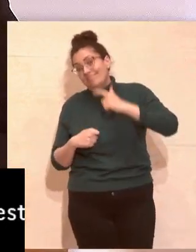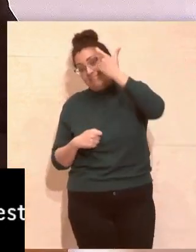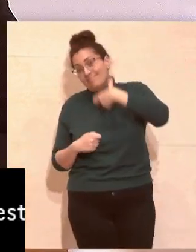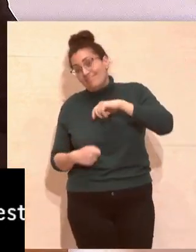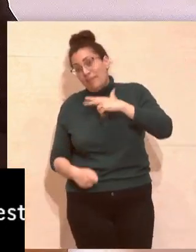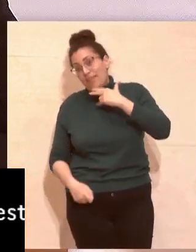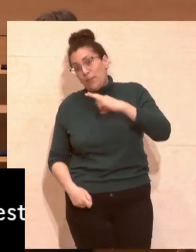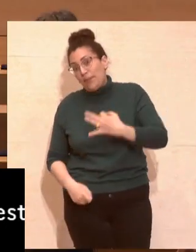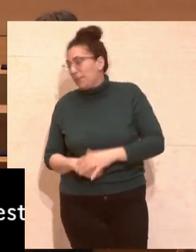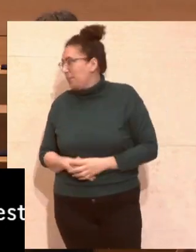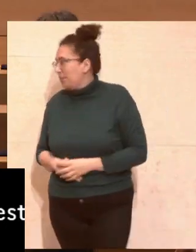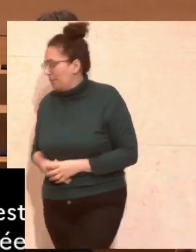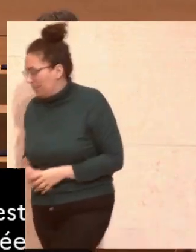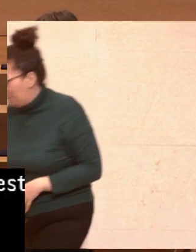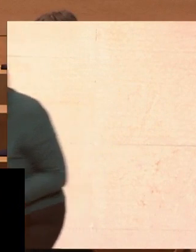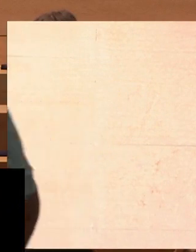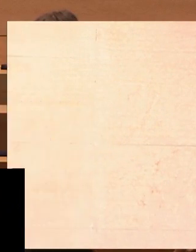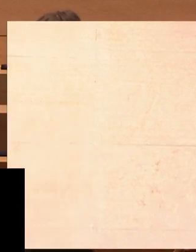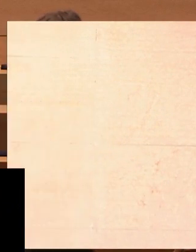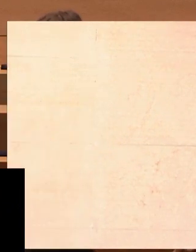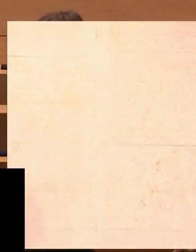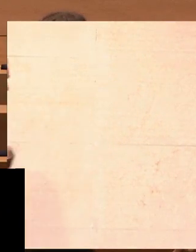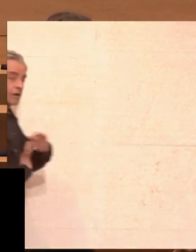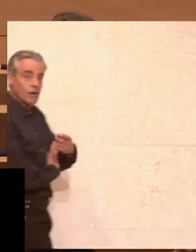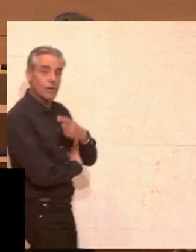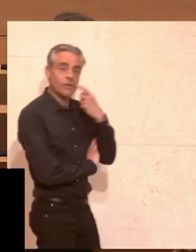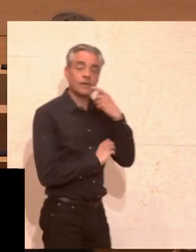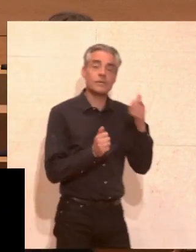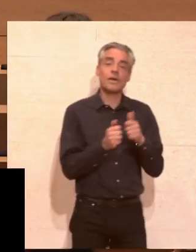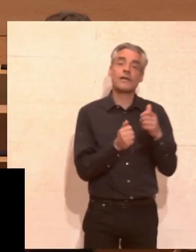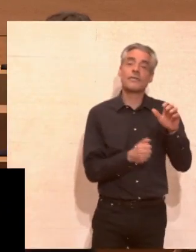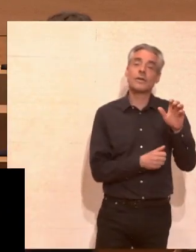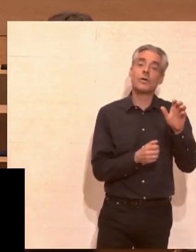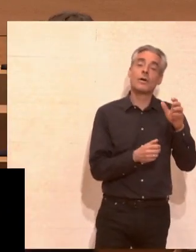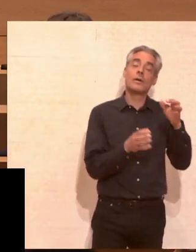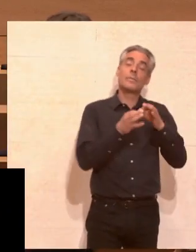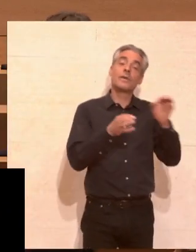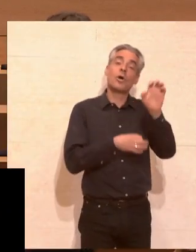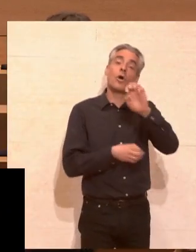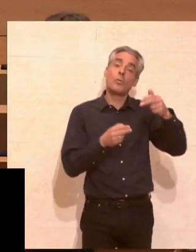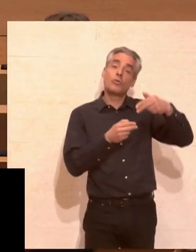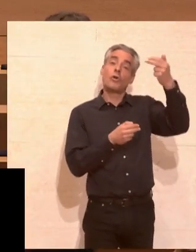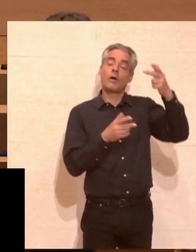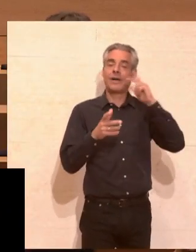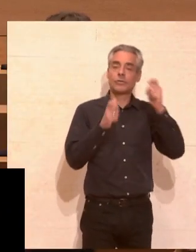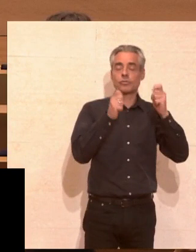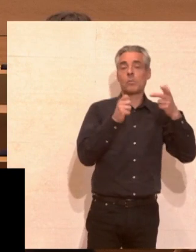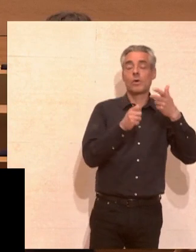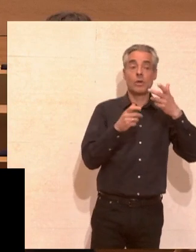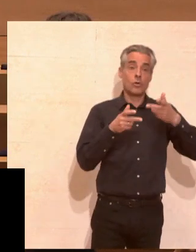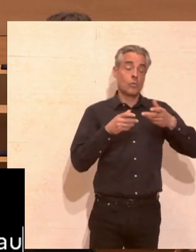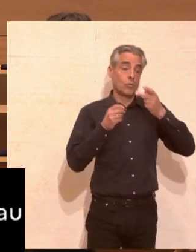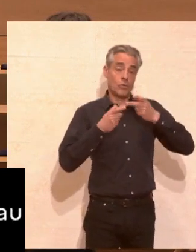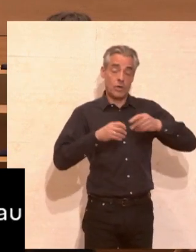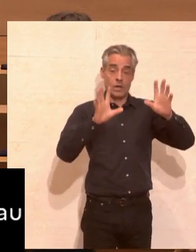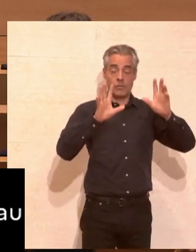faire attention aussi avec les pays nordiques versus les pays qui sont plus au sud. Moi, je pense que des fois, on doit peut-être l'essayer pour